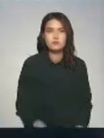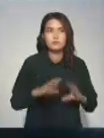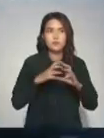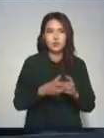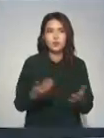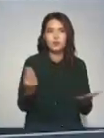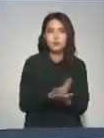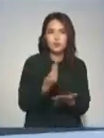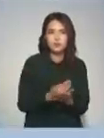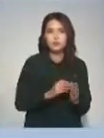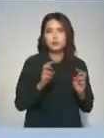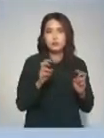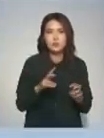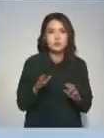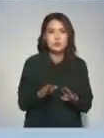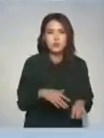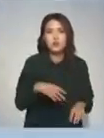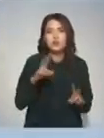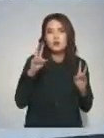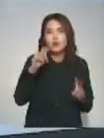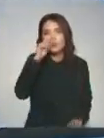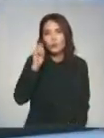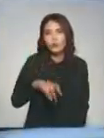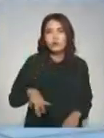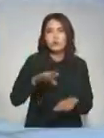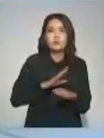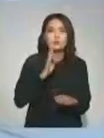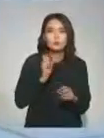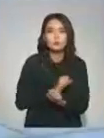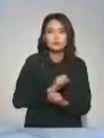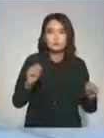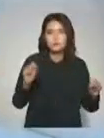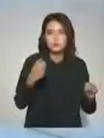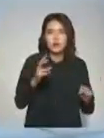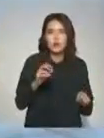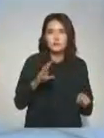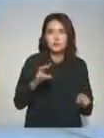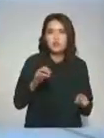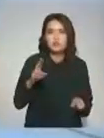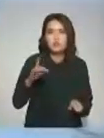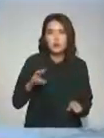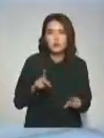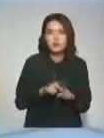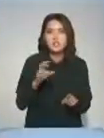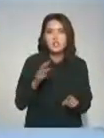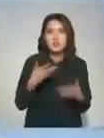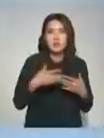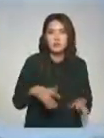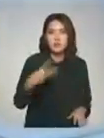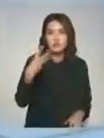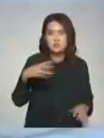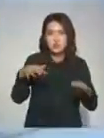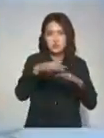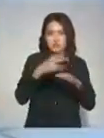С мировой новостной повестки не сходит тема Украины. Страну утром бомбили дроны-камикадзе. По Киеву выпустили около 30 беспилотников,